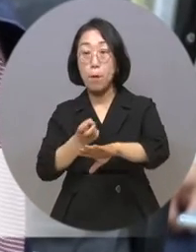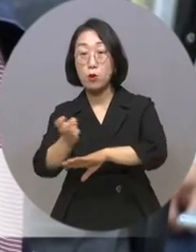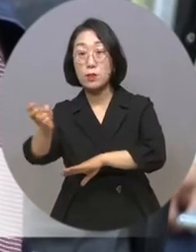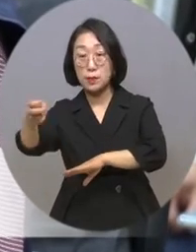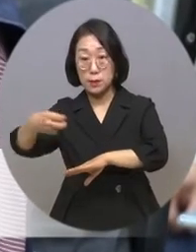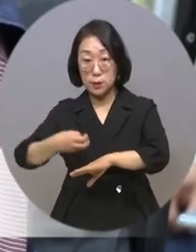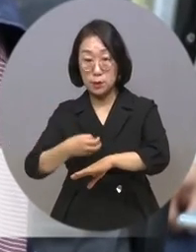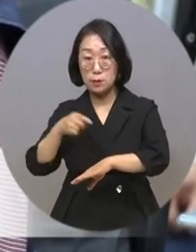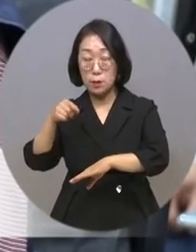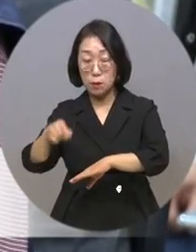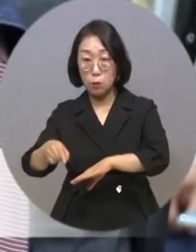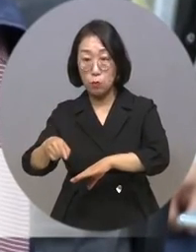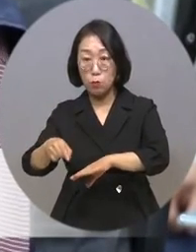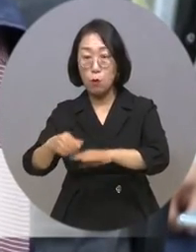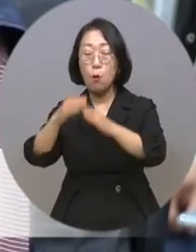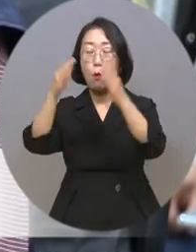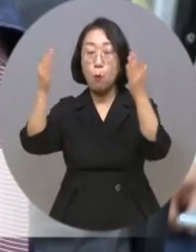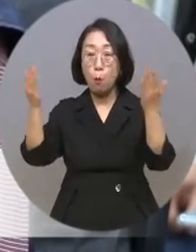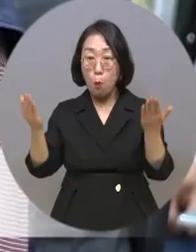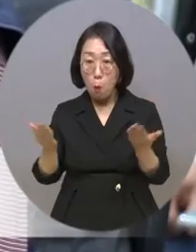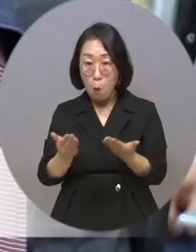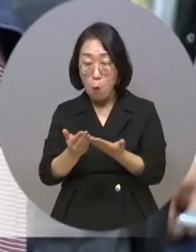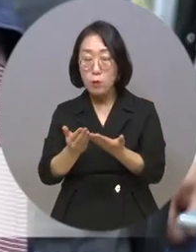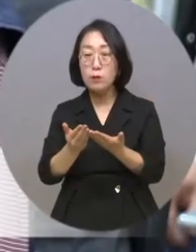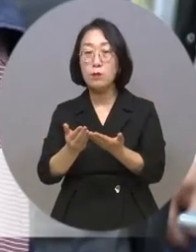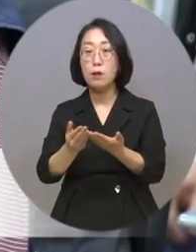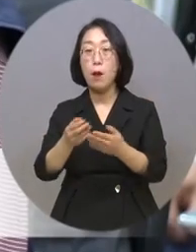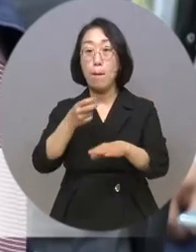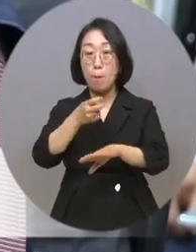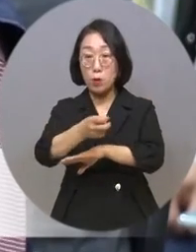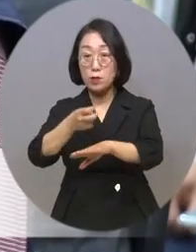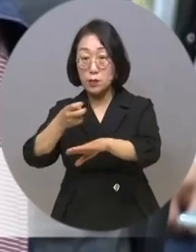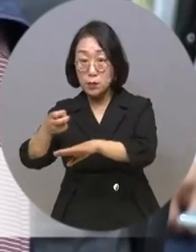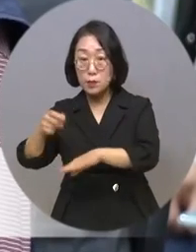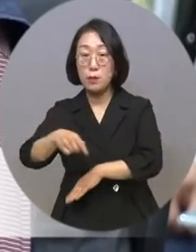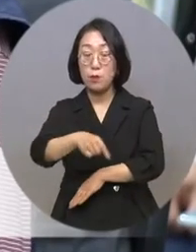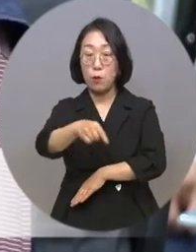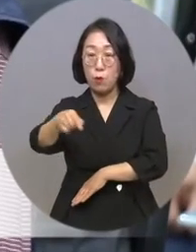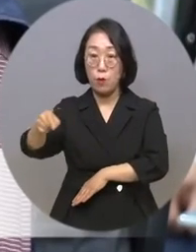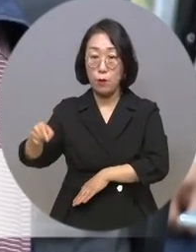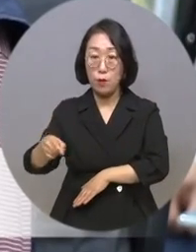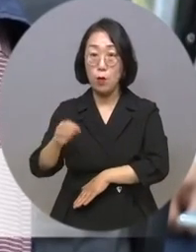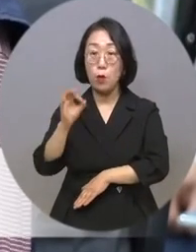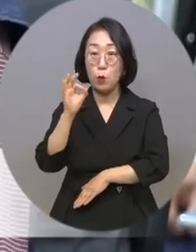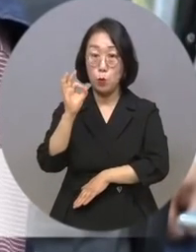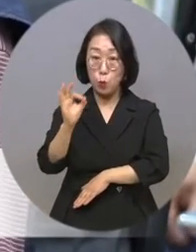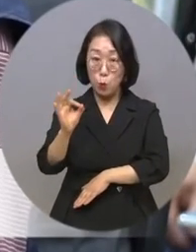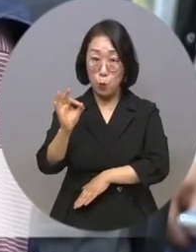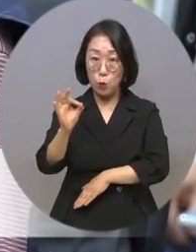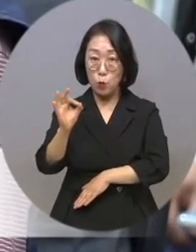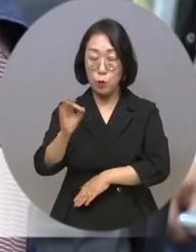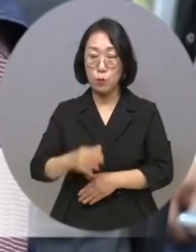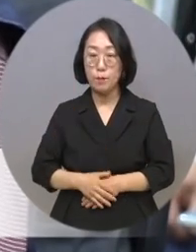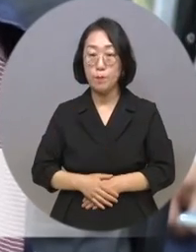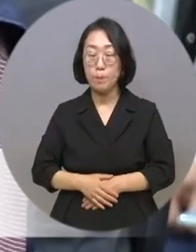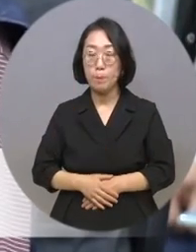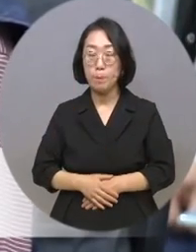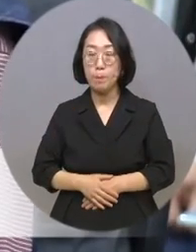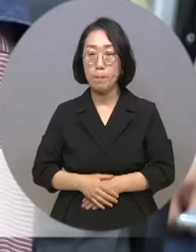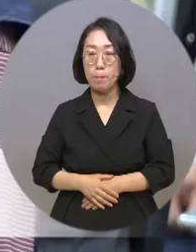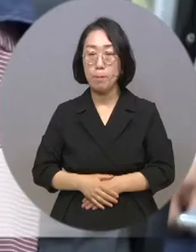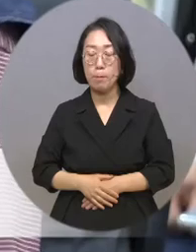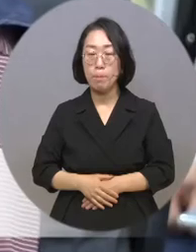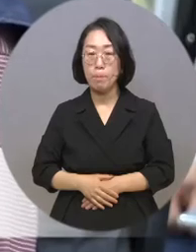타시에서 우리시로 진입하는 모든 버스의 요금을